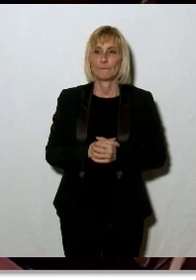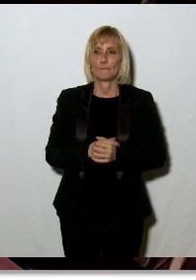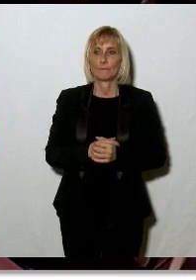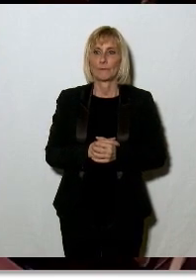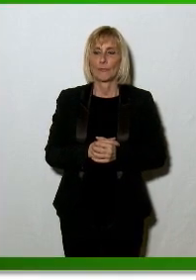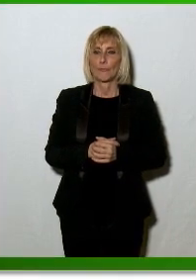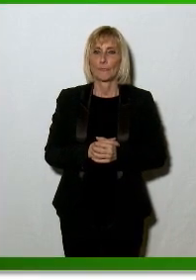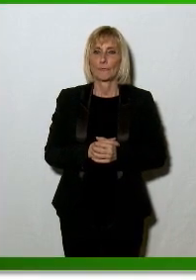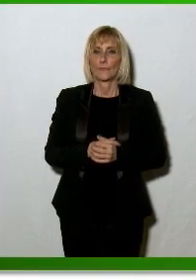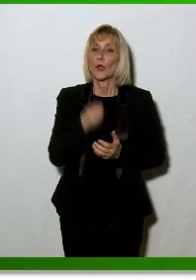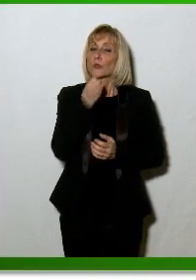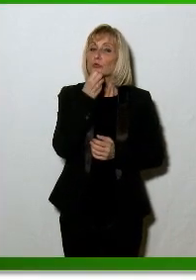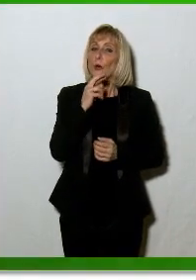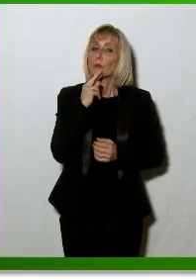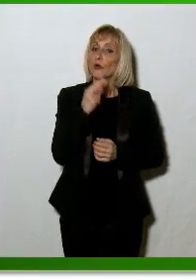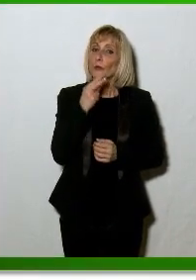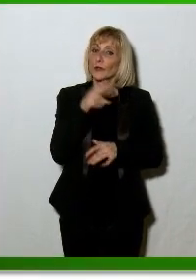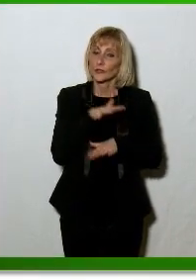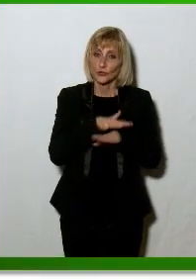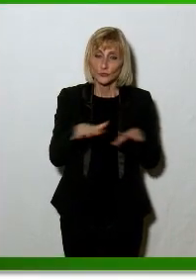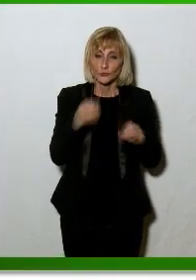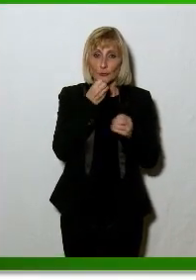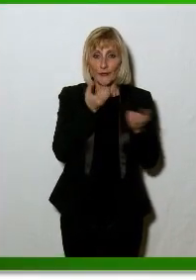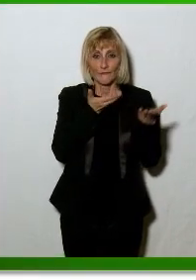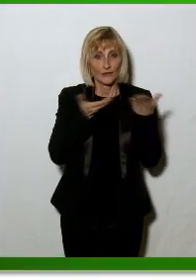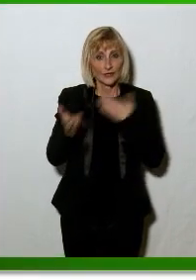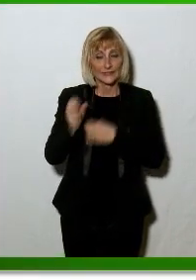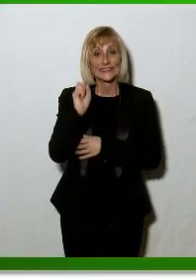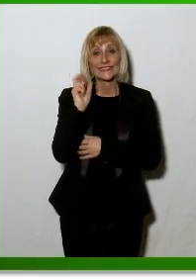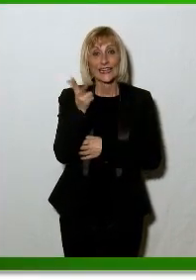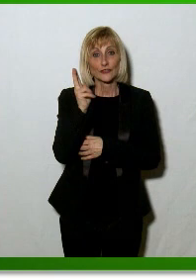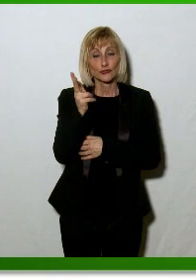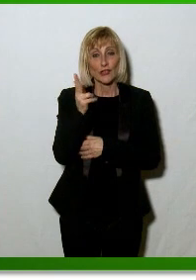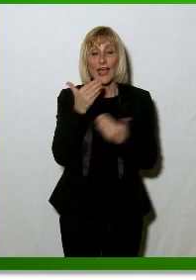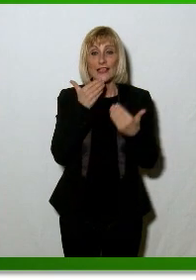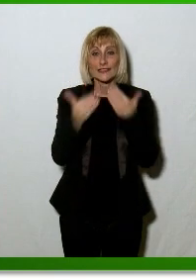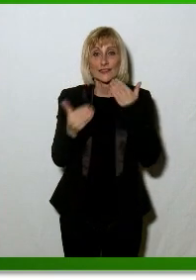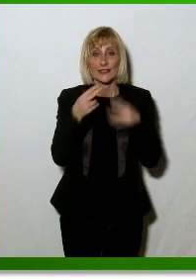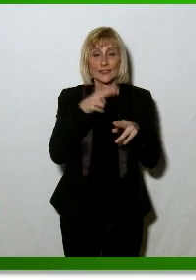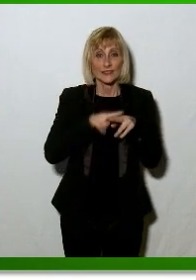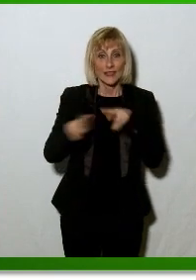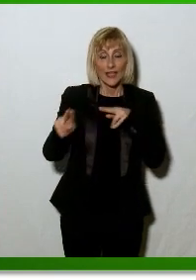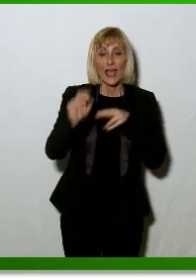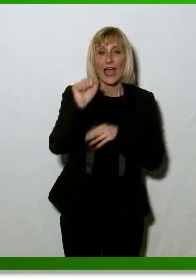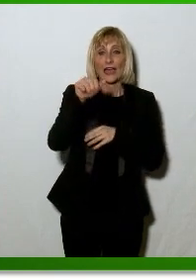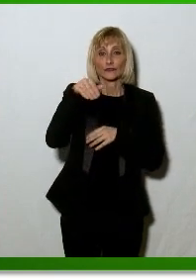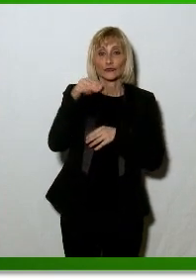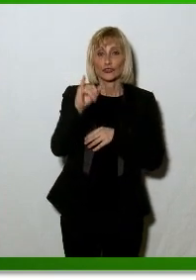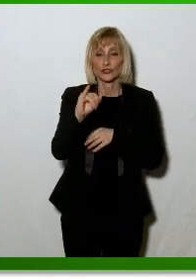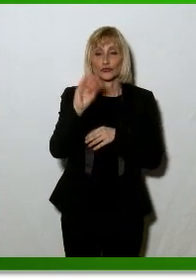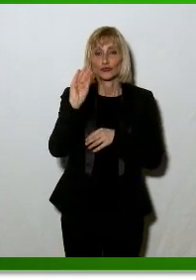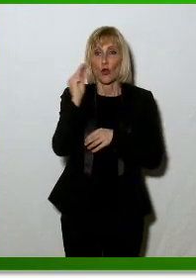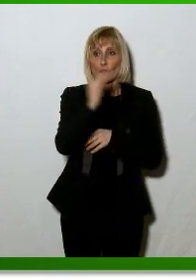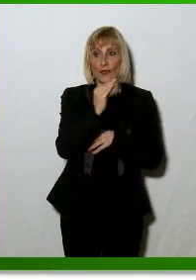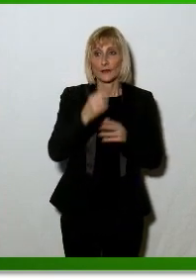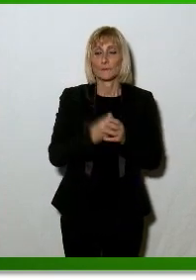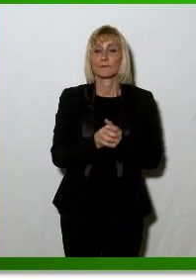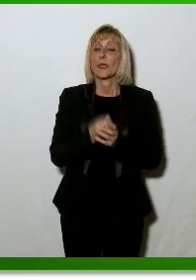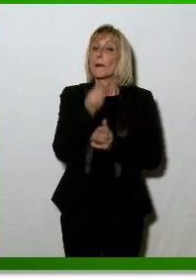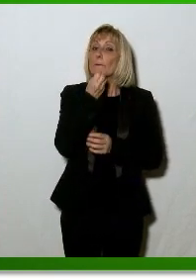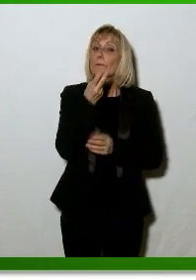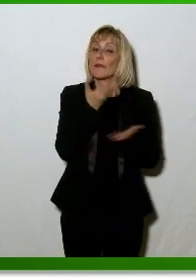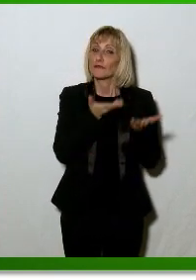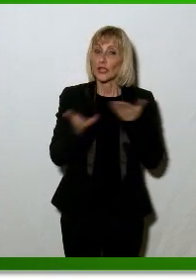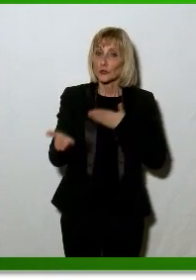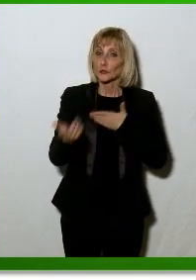applauso Buon pomeriggio a tutti e benvenuti alla 13a assemblea nazionale di Anci giovani Benvenuti nella mia